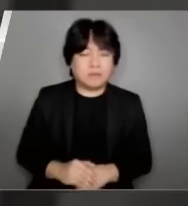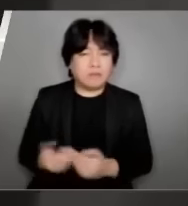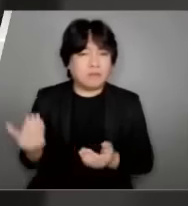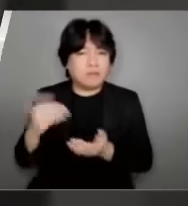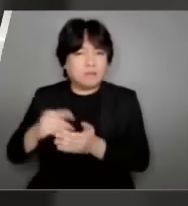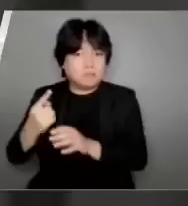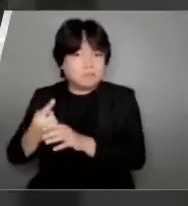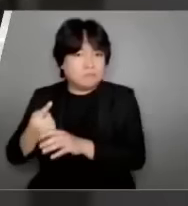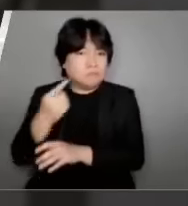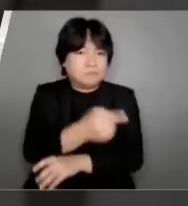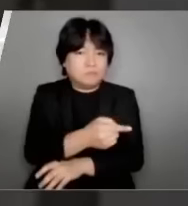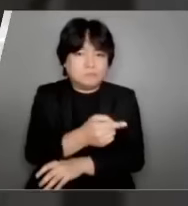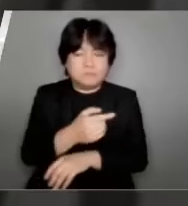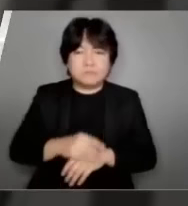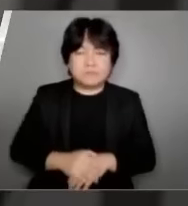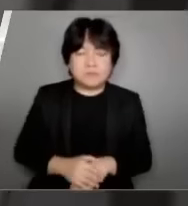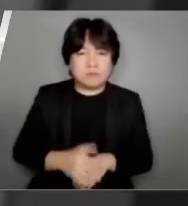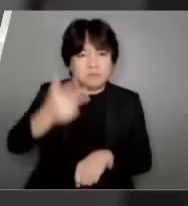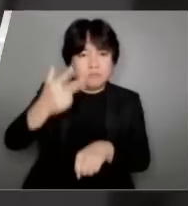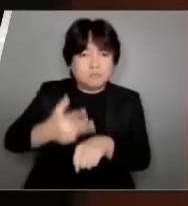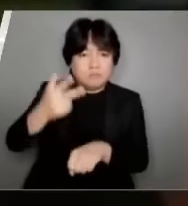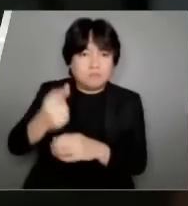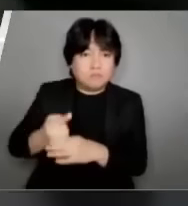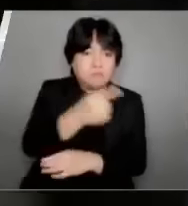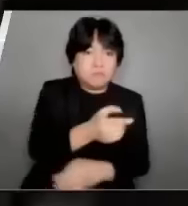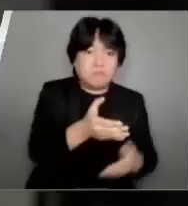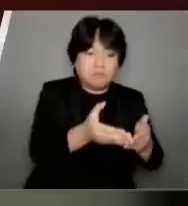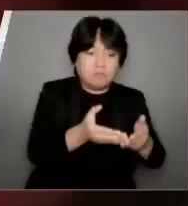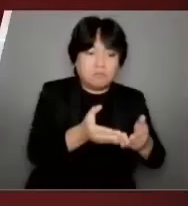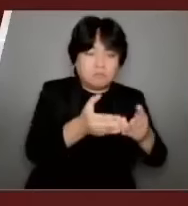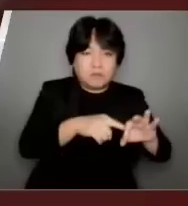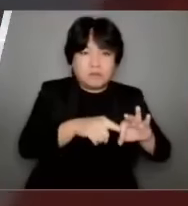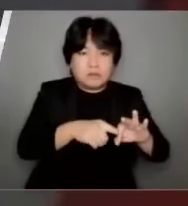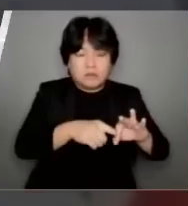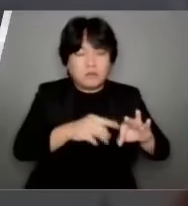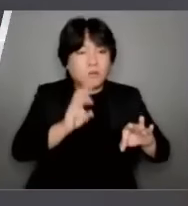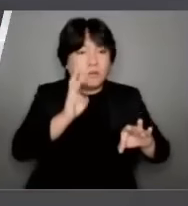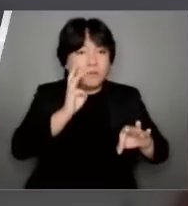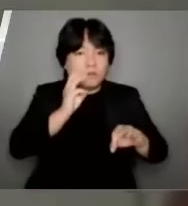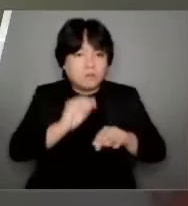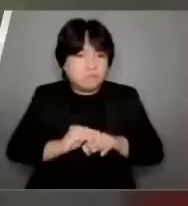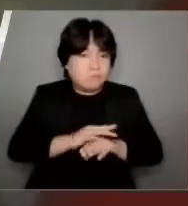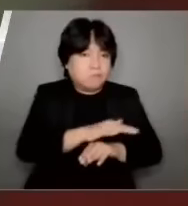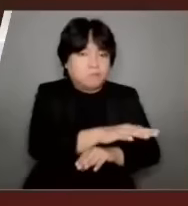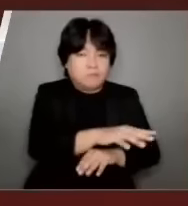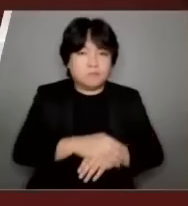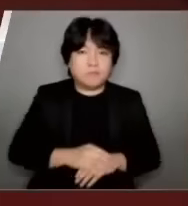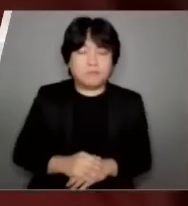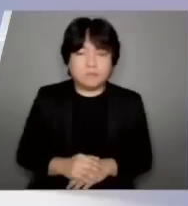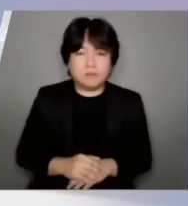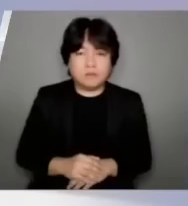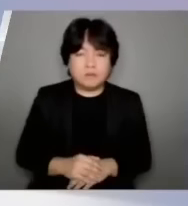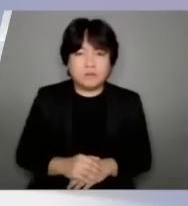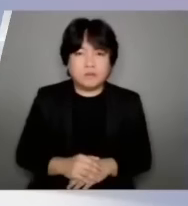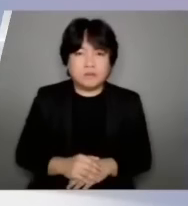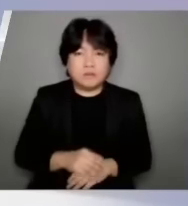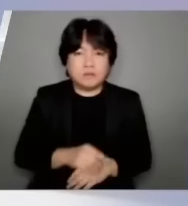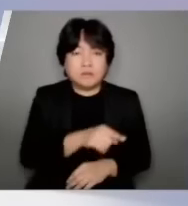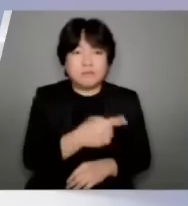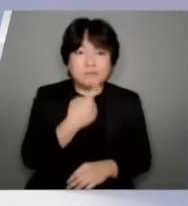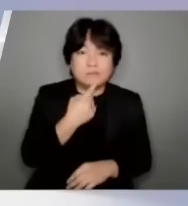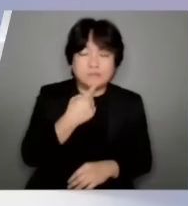itong naulit hanggang pasukan ng tubig ang barko. Kaya na makausap ko si Hika Gabi, paulit-ulit ang kanyang panawagan. Sino yung